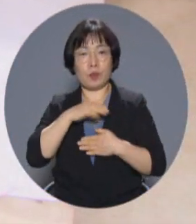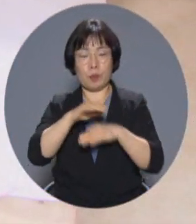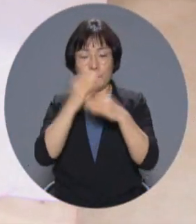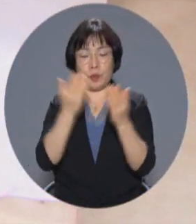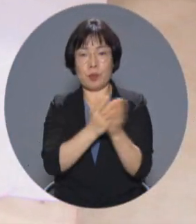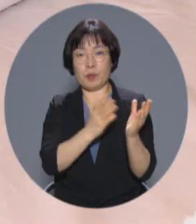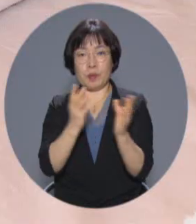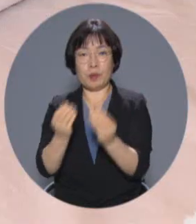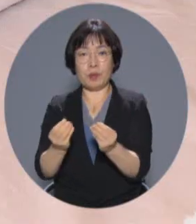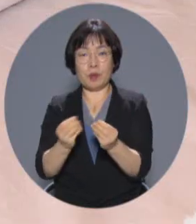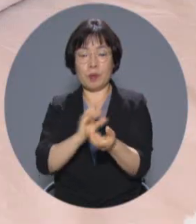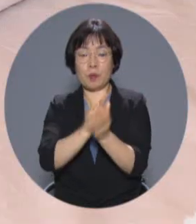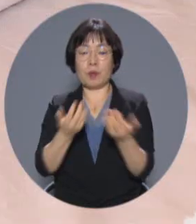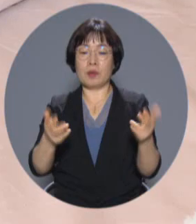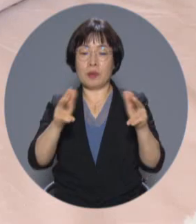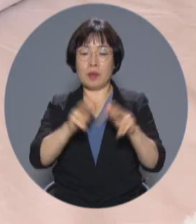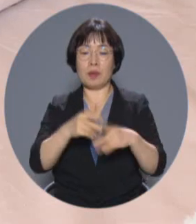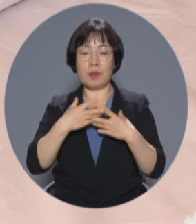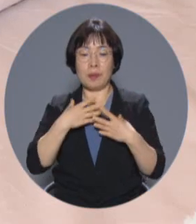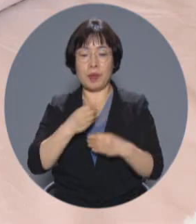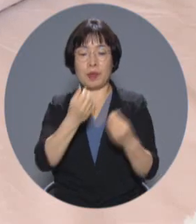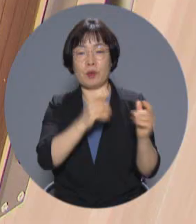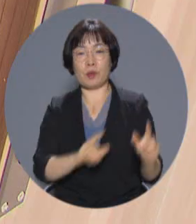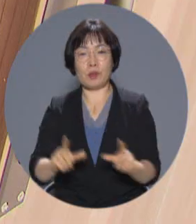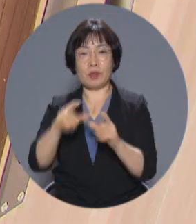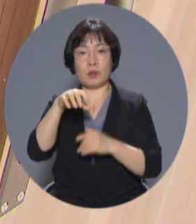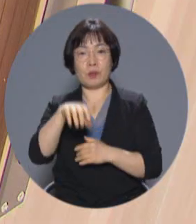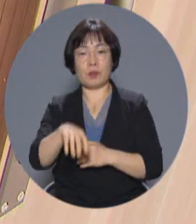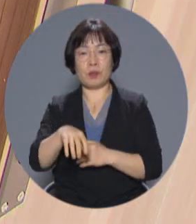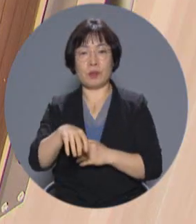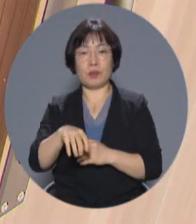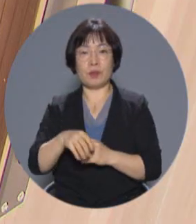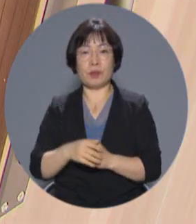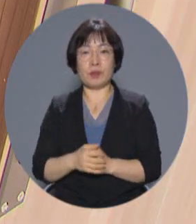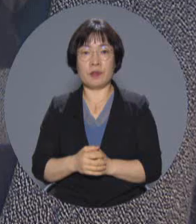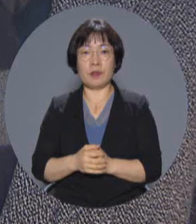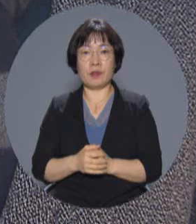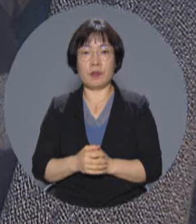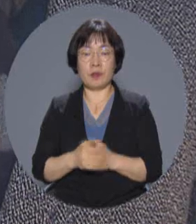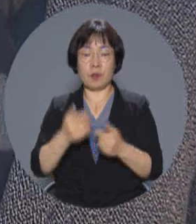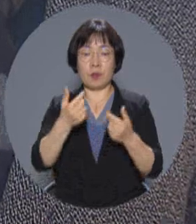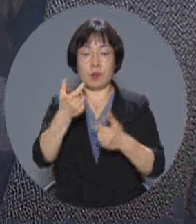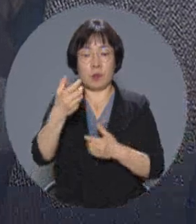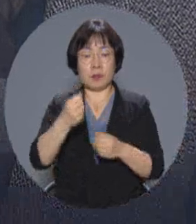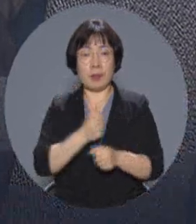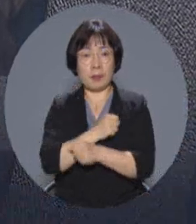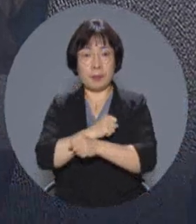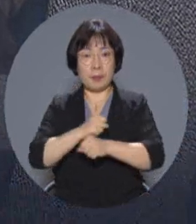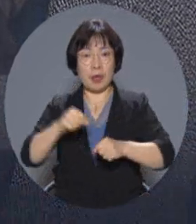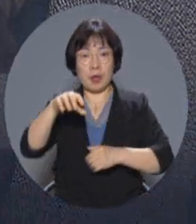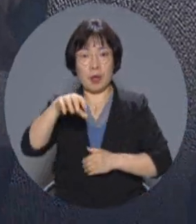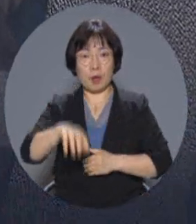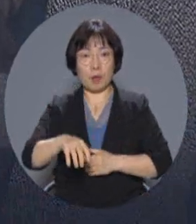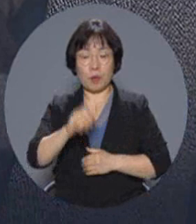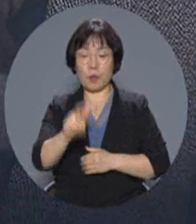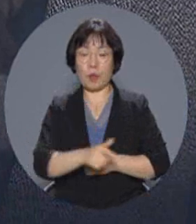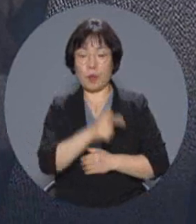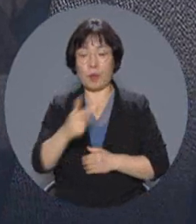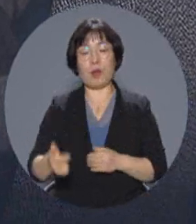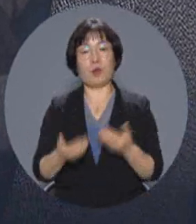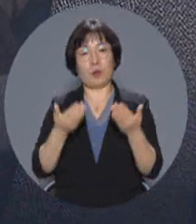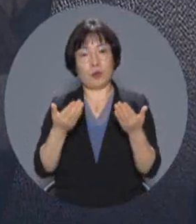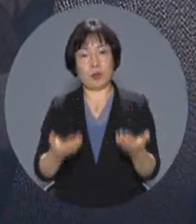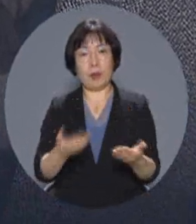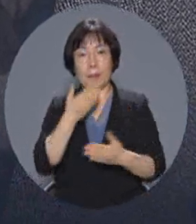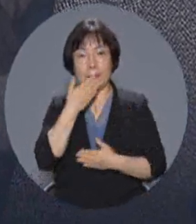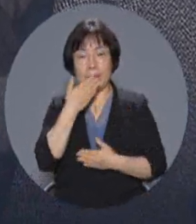갖춰 정원과 더불어 편안하게 지낼 수 있는 공간입니다. 60만 평 정원에서 온전히 하루를 머무르다 가실 수